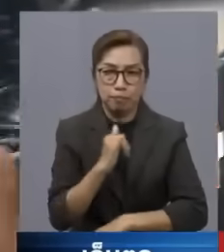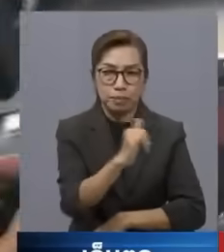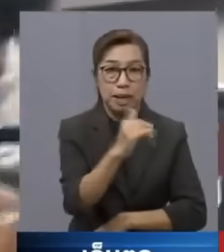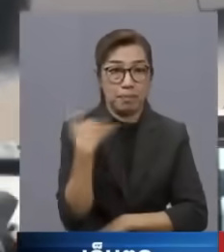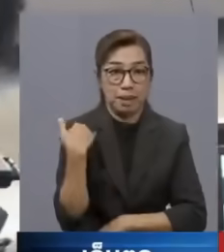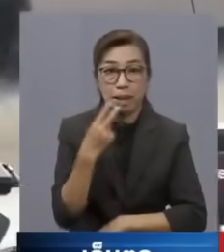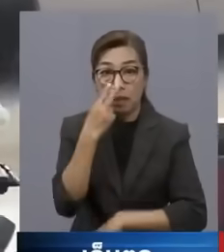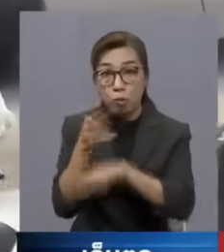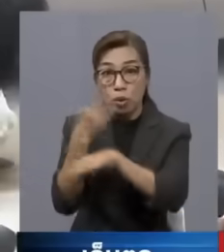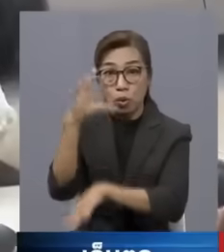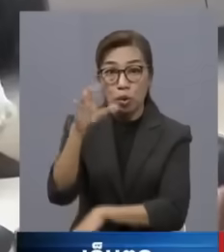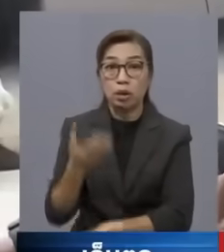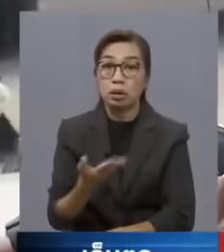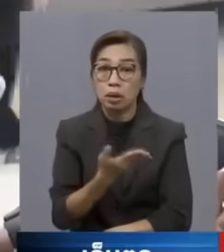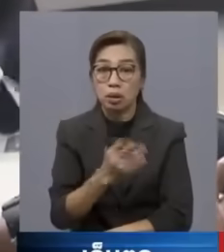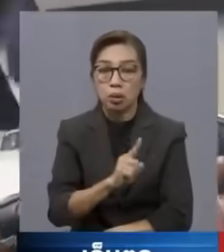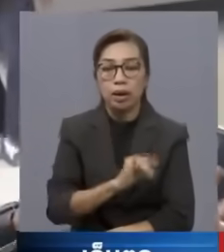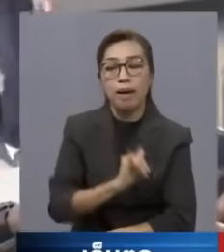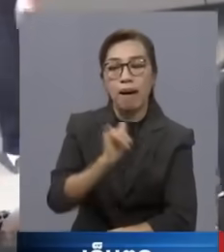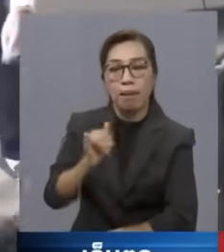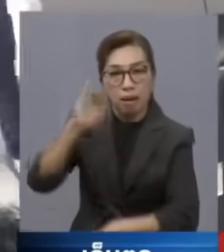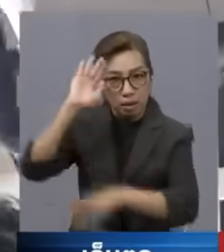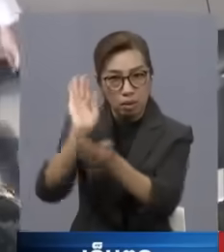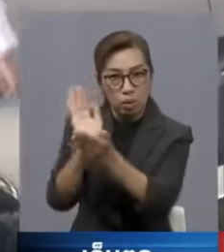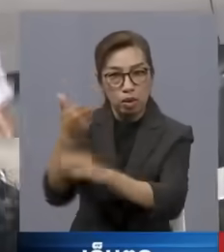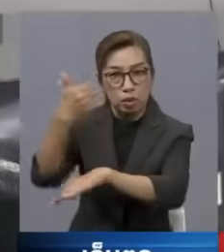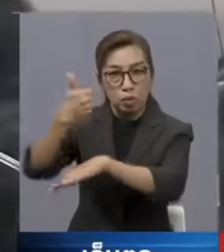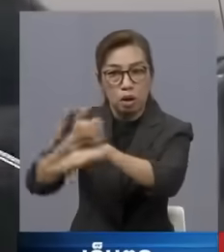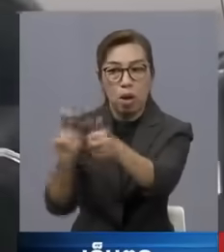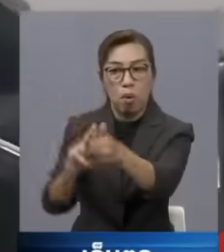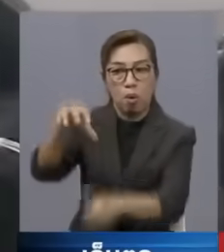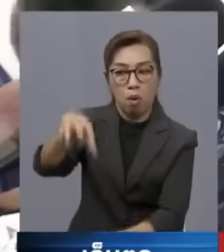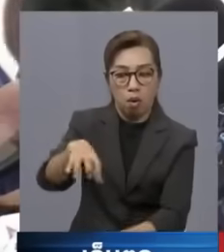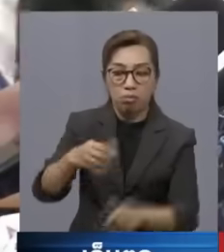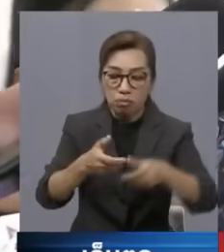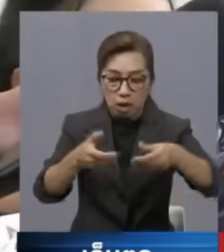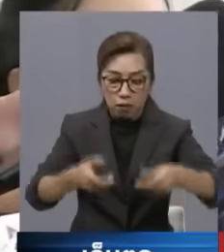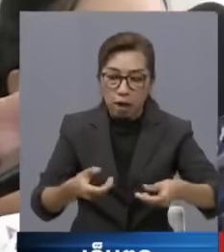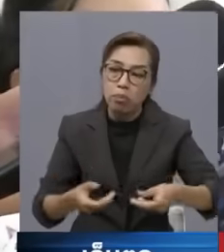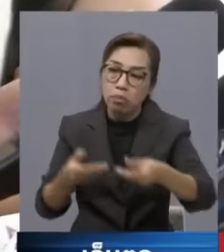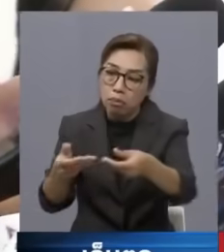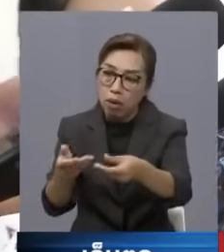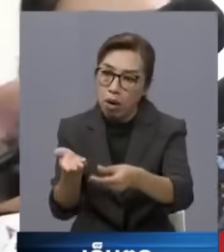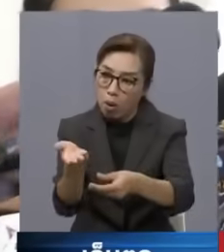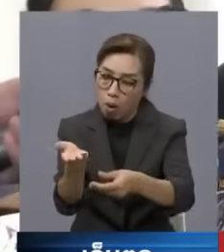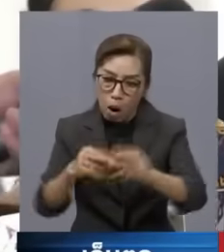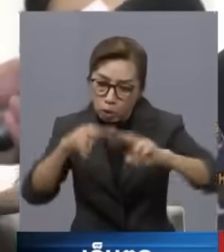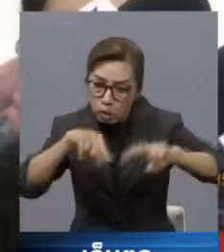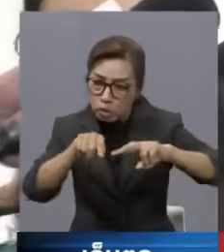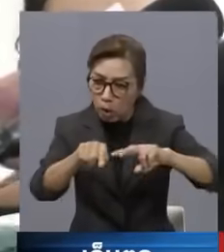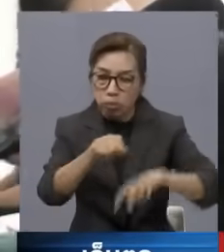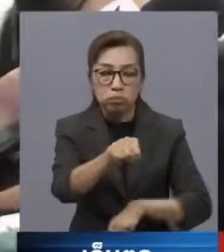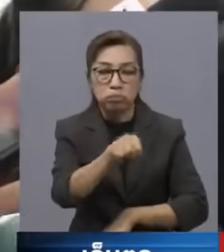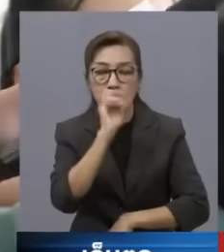พลตำรวจเอกสุรเชษฐ์หักพาลรองผบ.ตรครับอยากจะให้สอบสวนกรณีที่ออกมาเปิดเผยแล้วก็กล่าวอ้างว่า